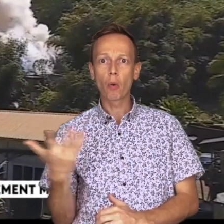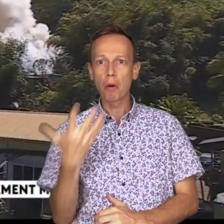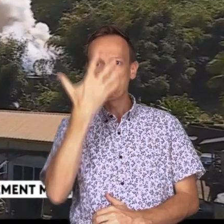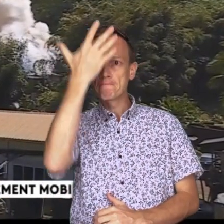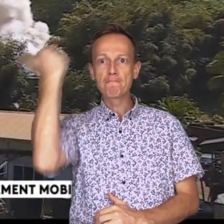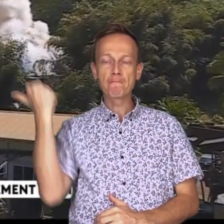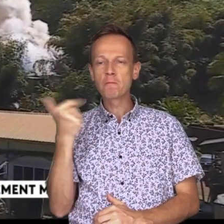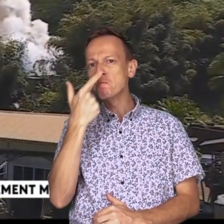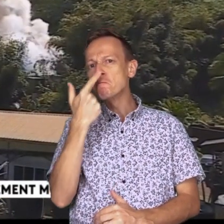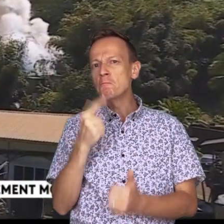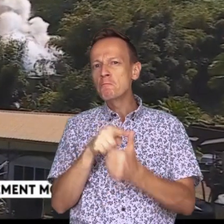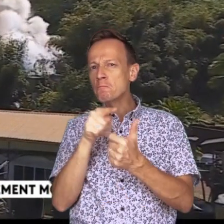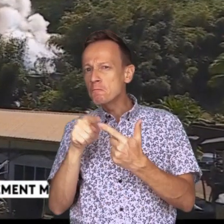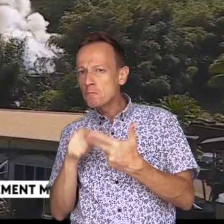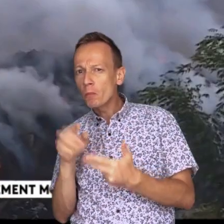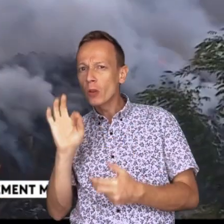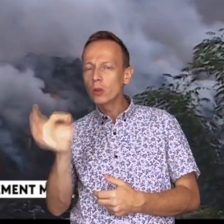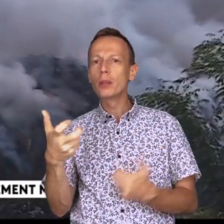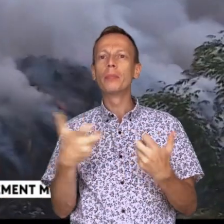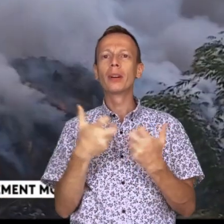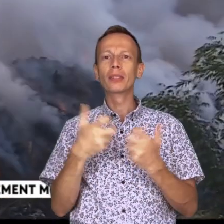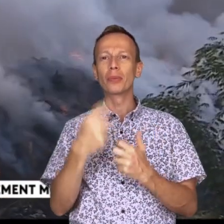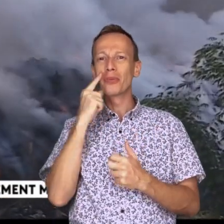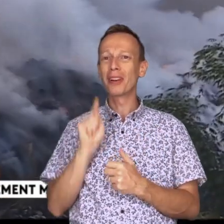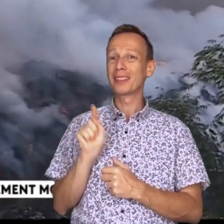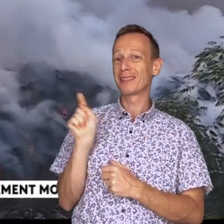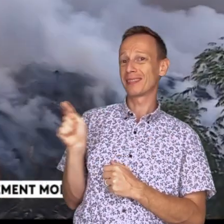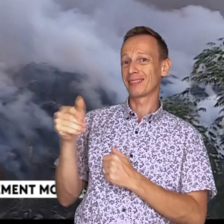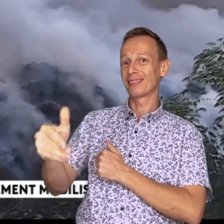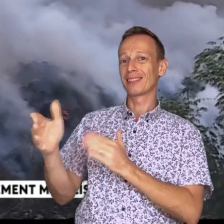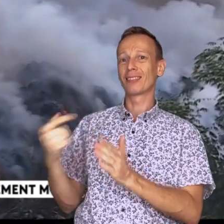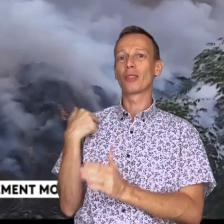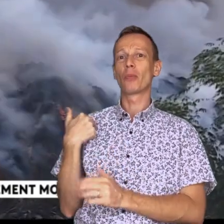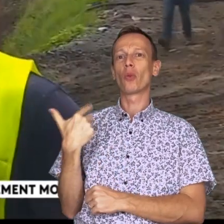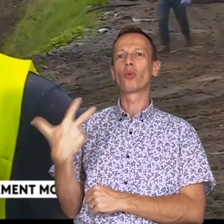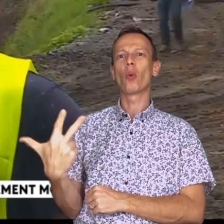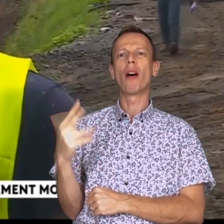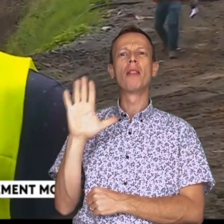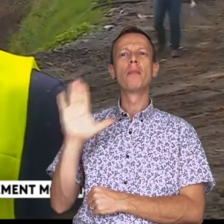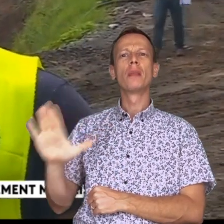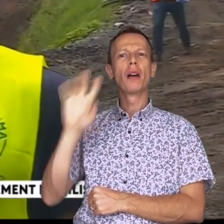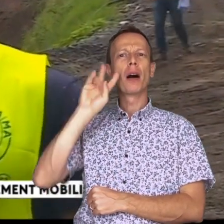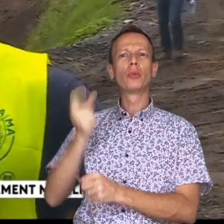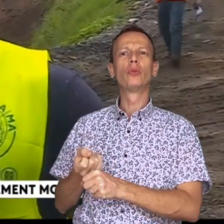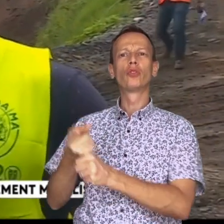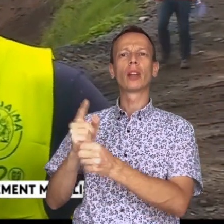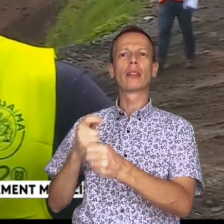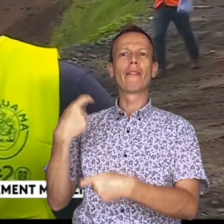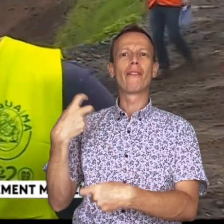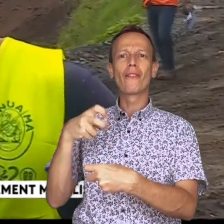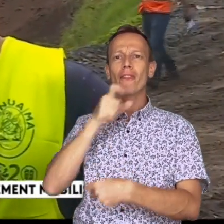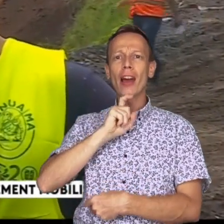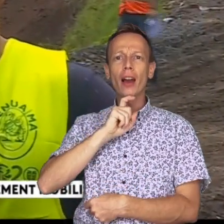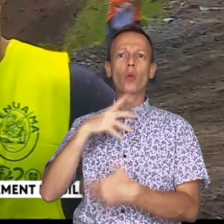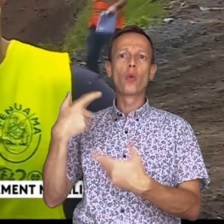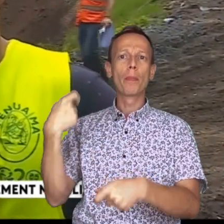pas encore les raisons de cet incendie. On a quand même quelques pistes. Il a débuté dans le casier que vous voyez derrière moi, le casier numéro 3. C'est là où l'on